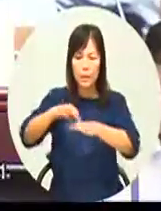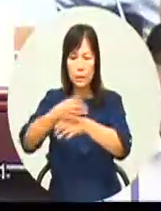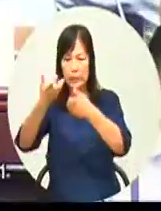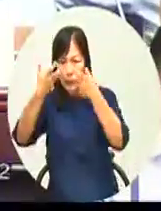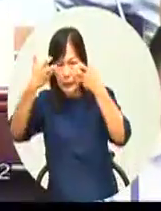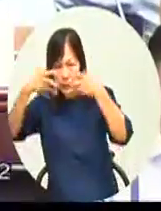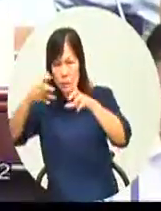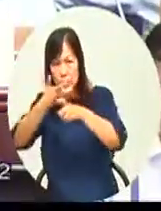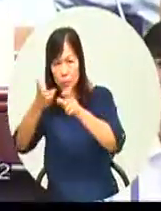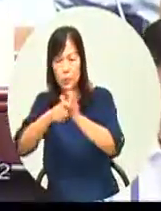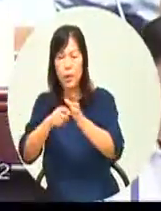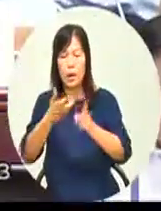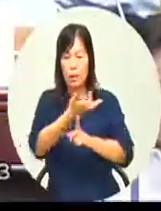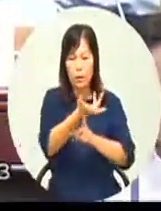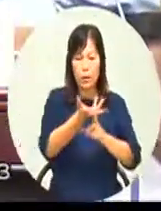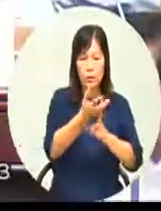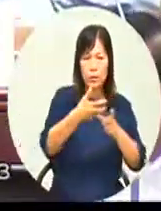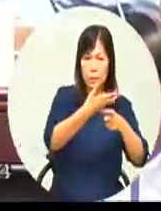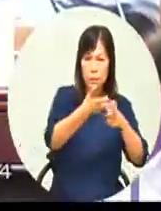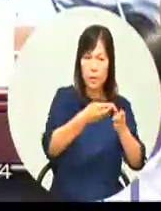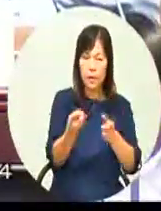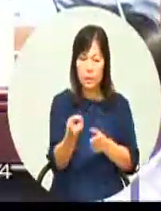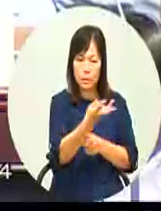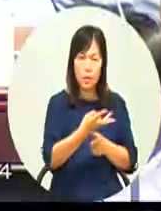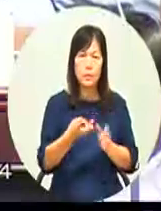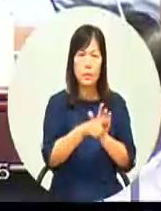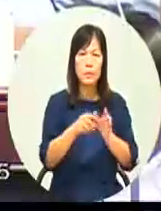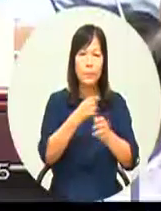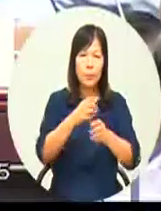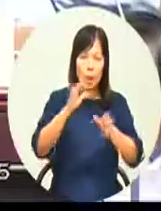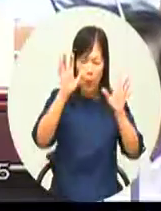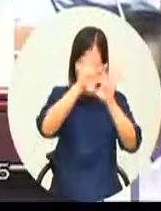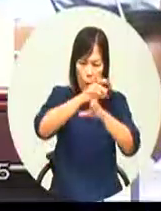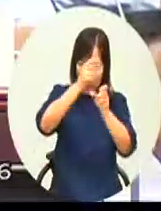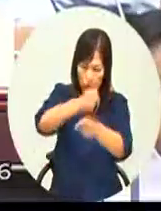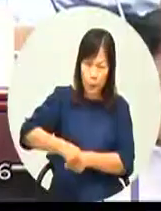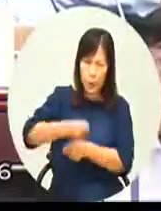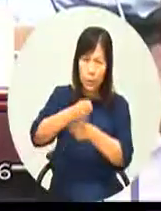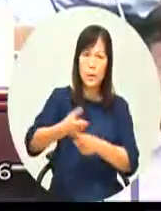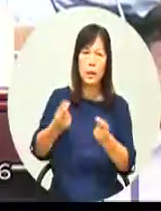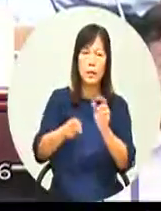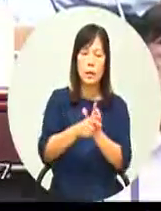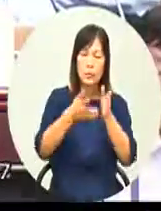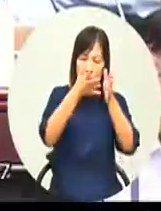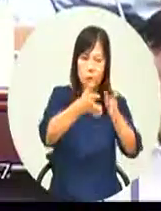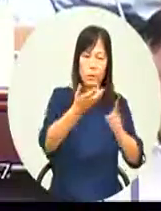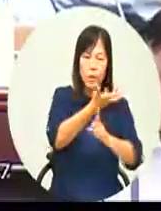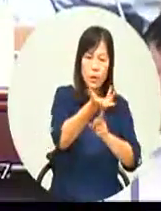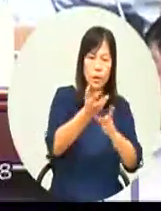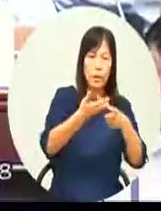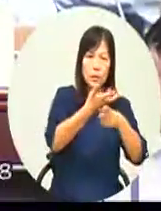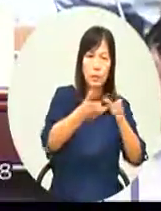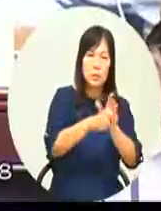有我们的莲池潭。那在我们的夜华的部分就刚好办在莲池潭，所以我有